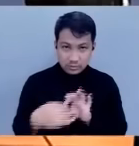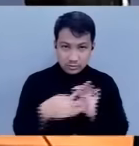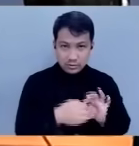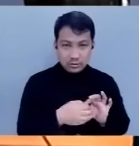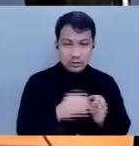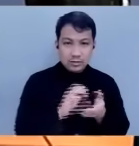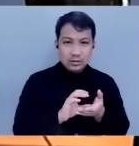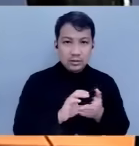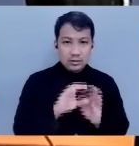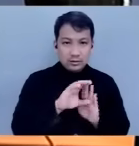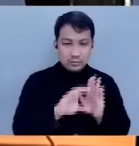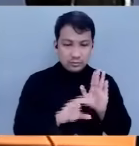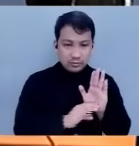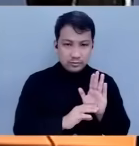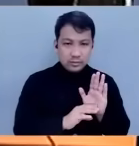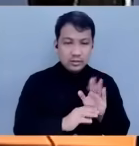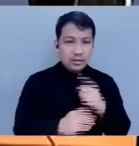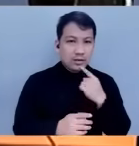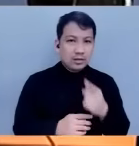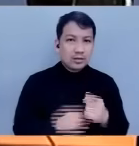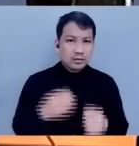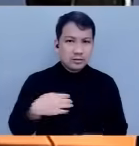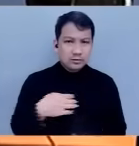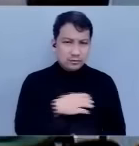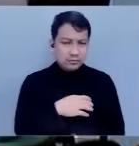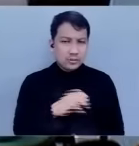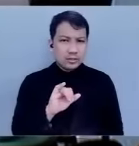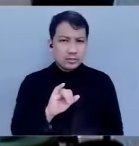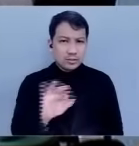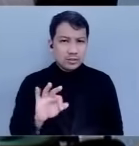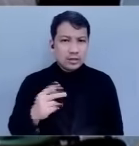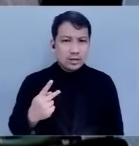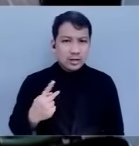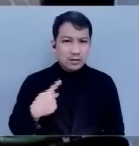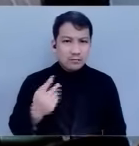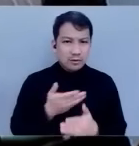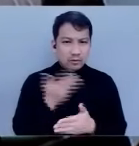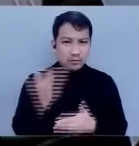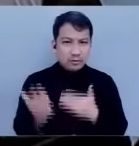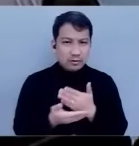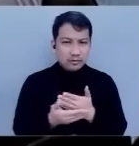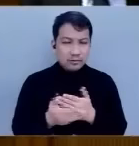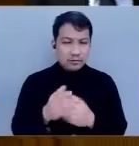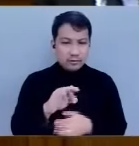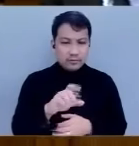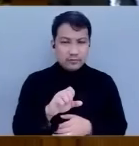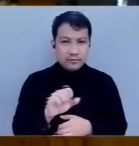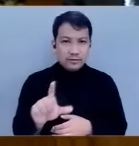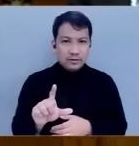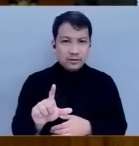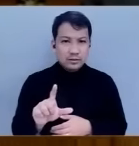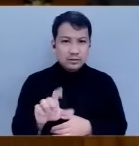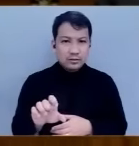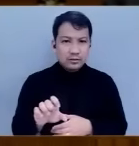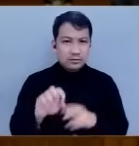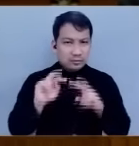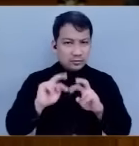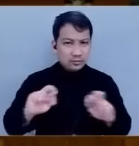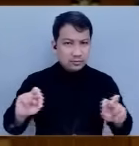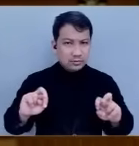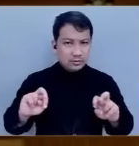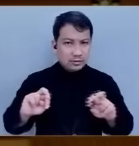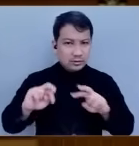konstitusyon. Pagtitiyak ng Kamara, kung sakaling may mag-file ng impeachment laban kay VP Sara, bubusisiin itong